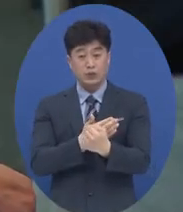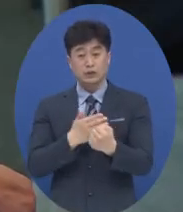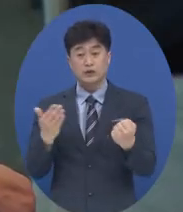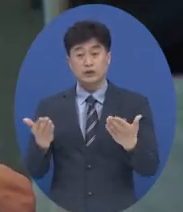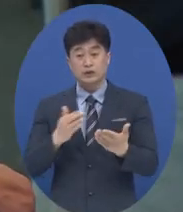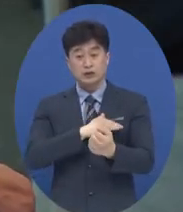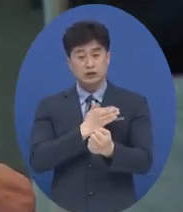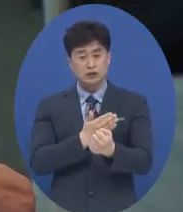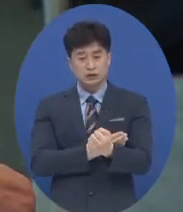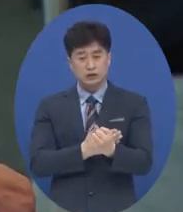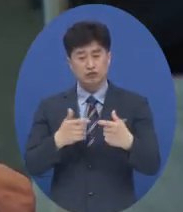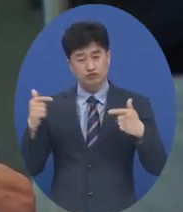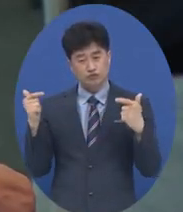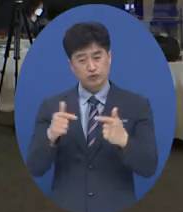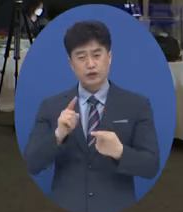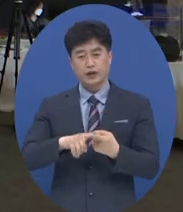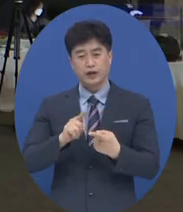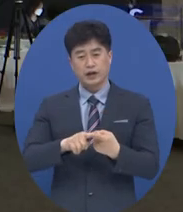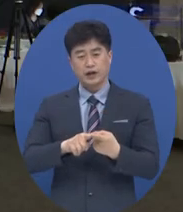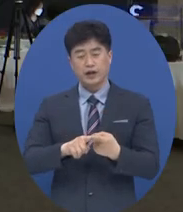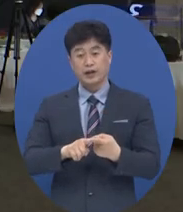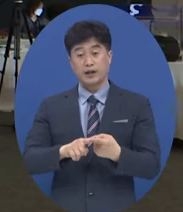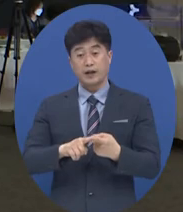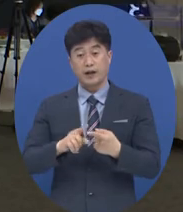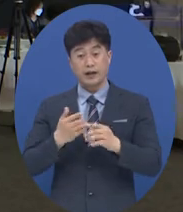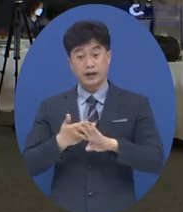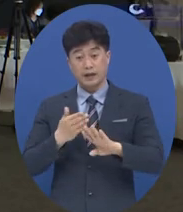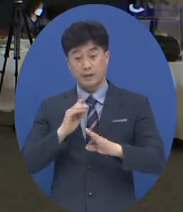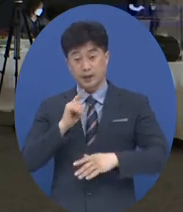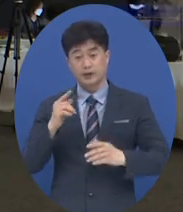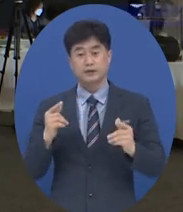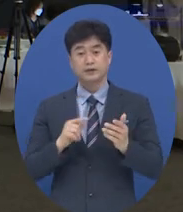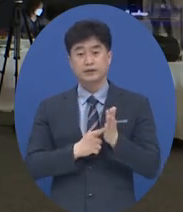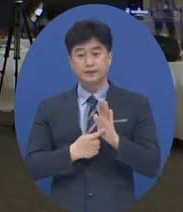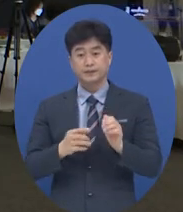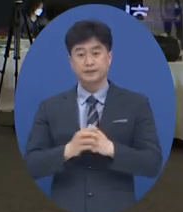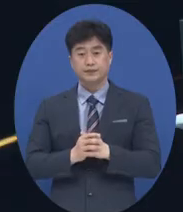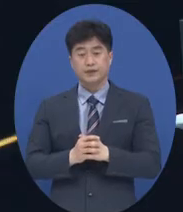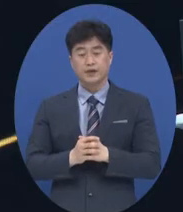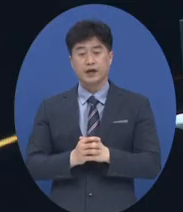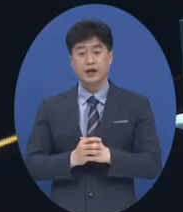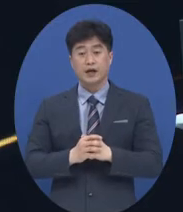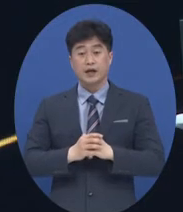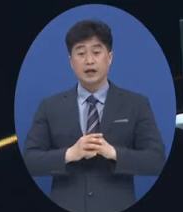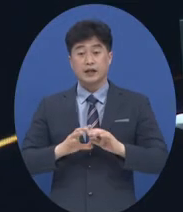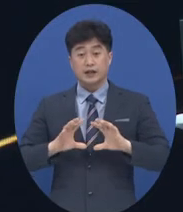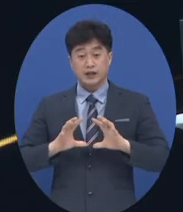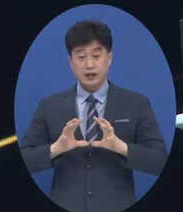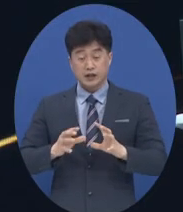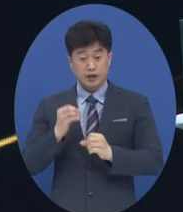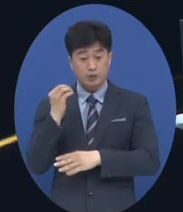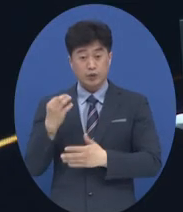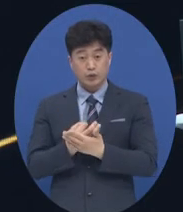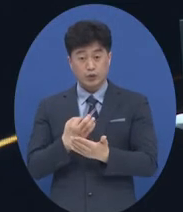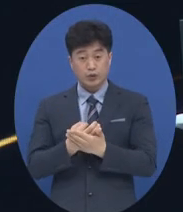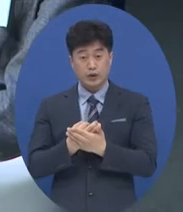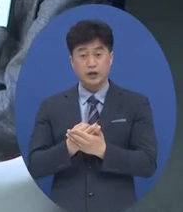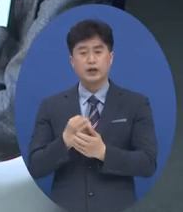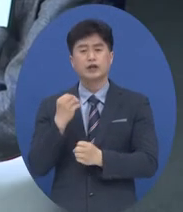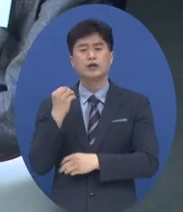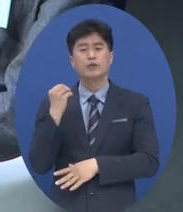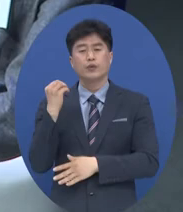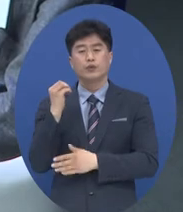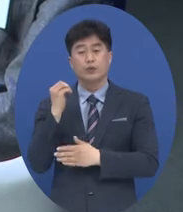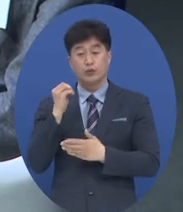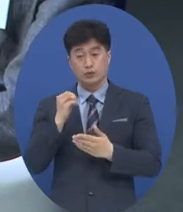대한 반증을 제시했습니다. 기본소득 지구 네트워크 의장의 세계 기본소득 운동으로부터 얻는 교훈에 대한